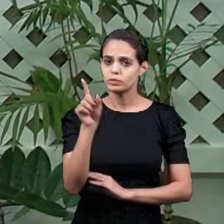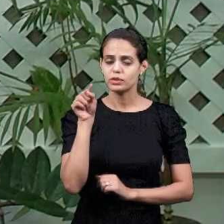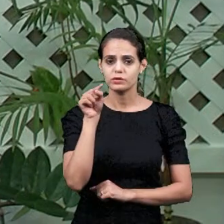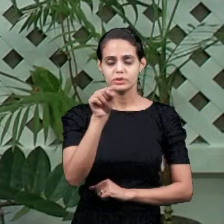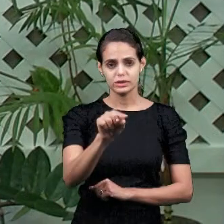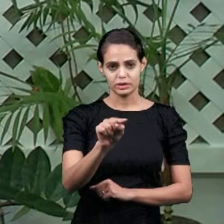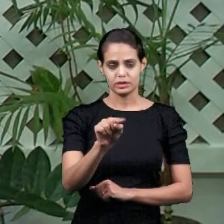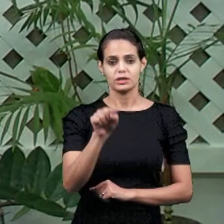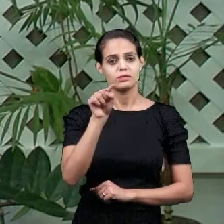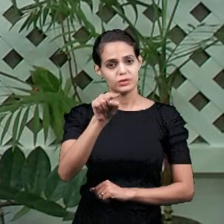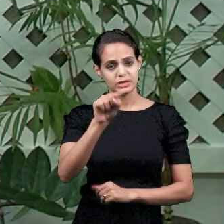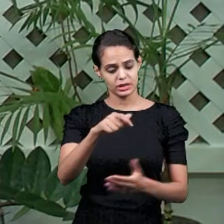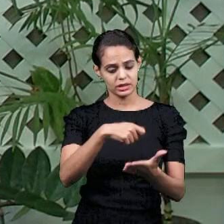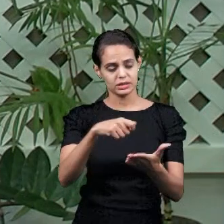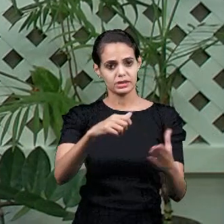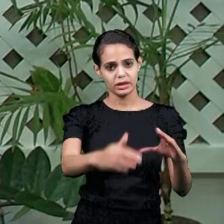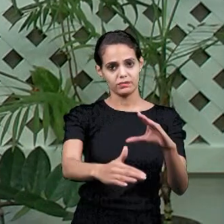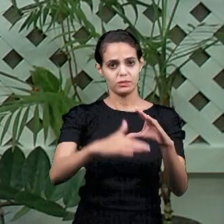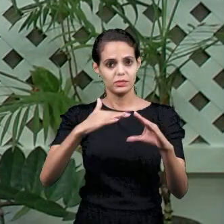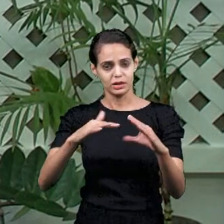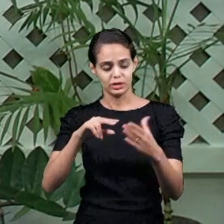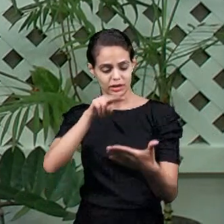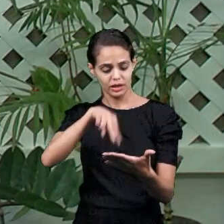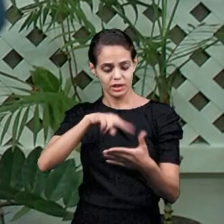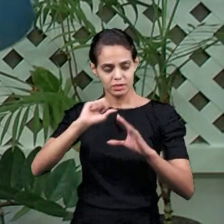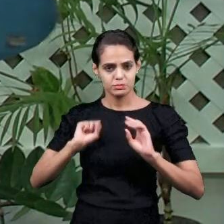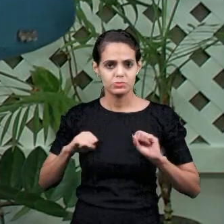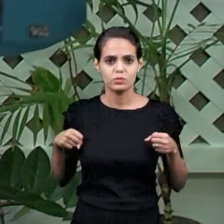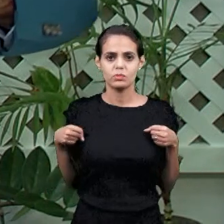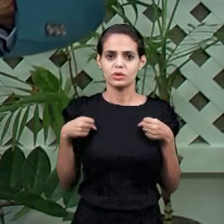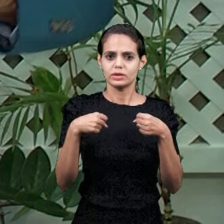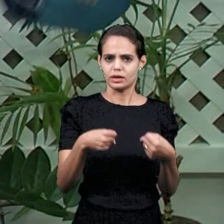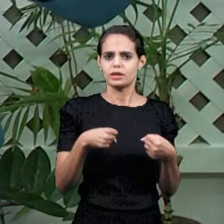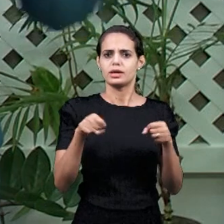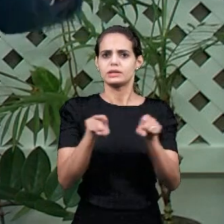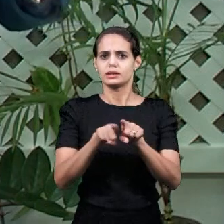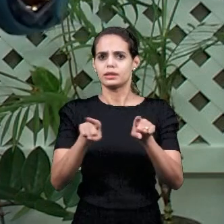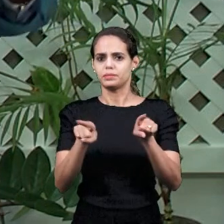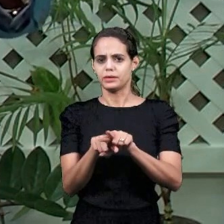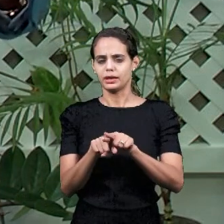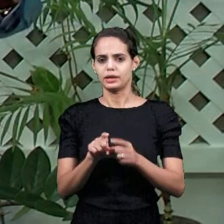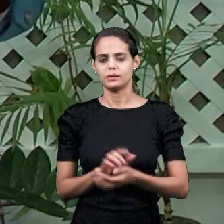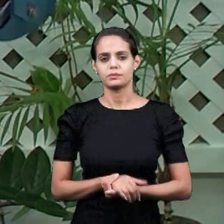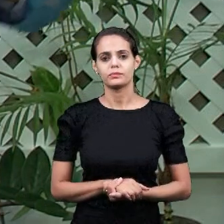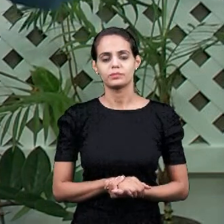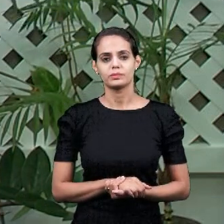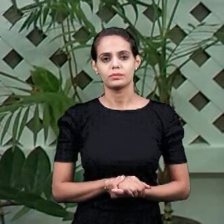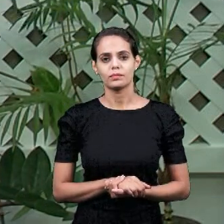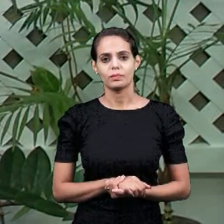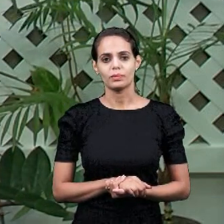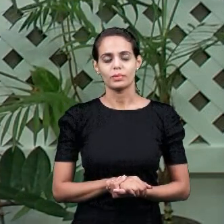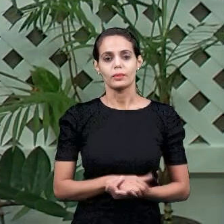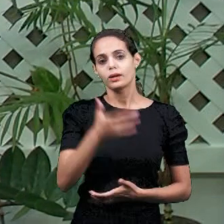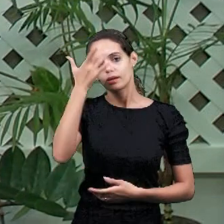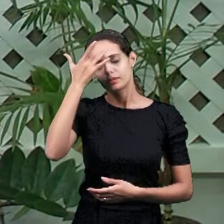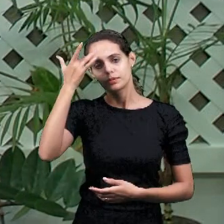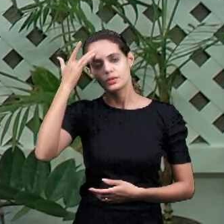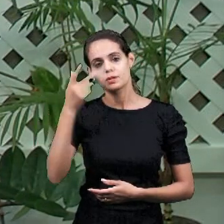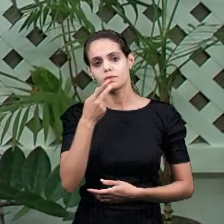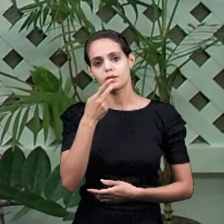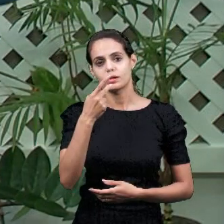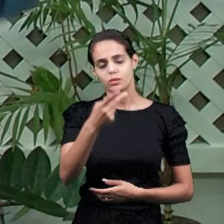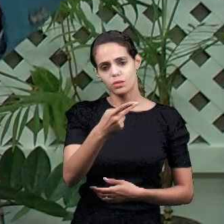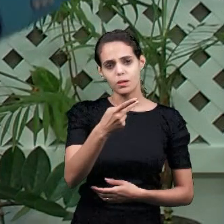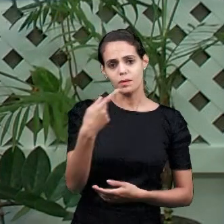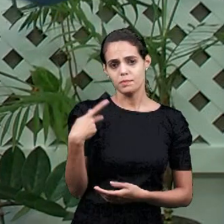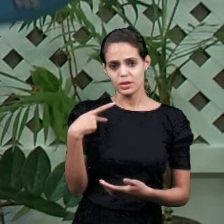a dit, pasteur, j'ai plus de papier, il y a certaines questions. Non, j'ai